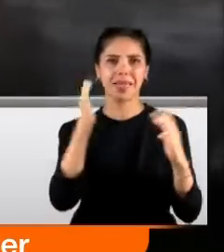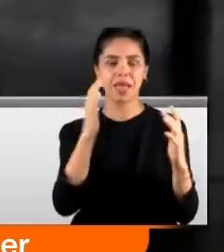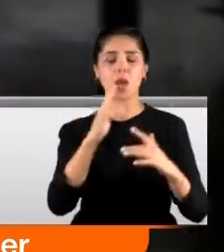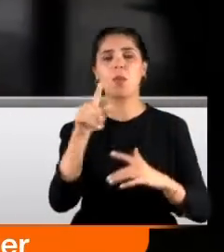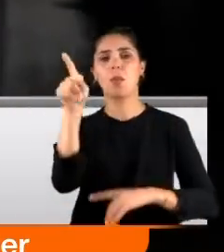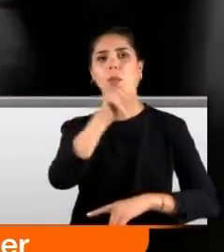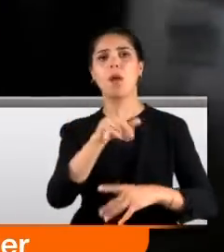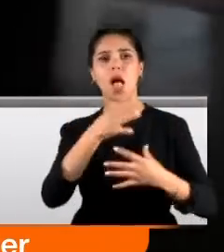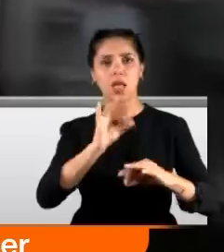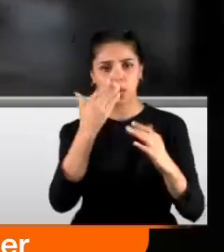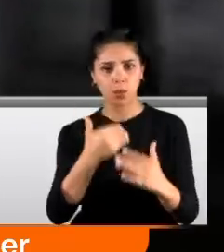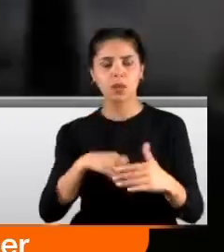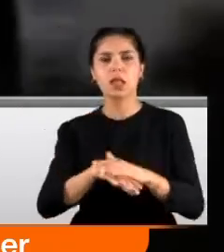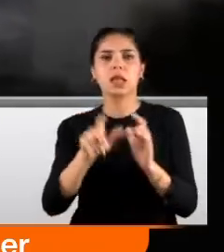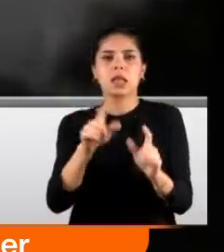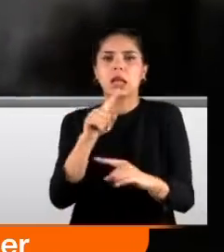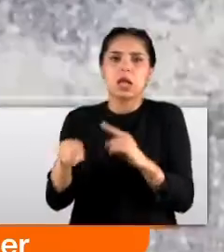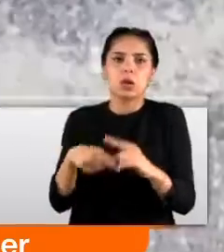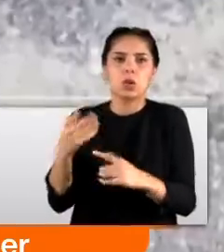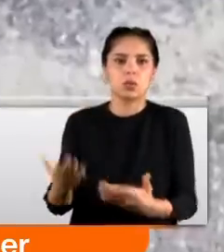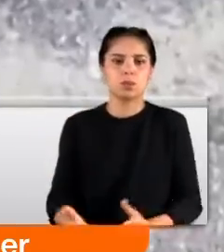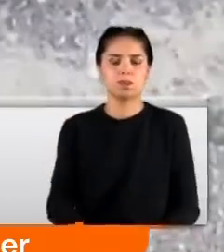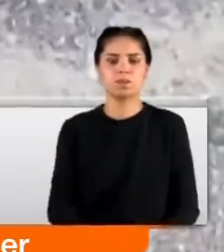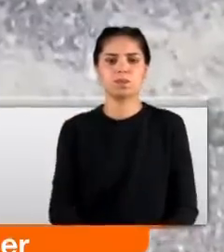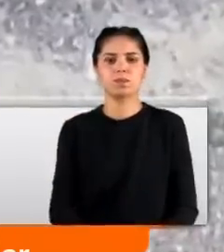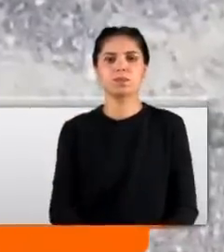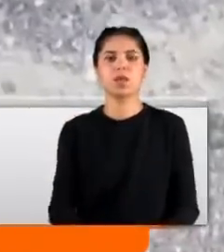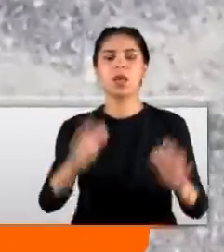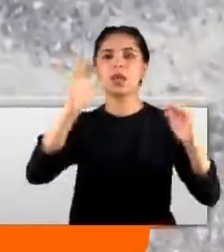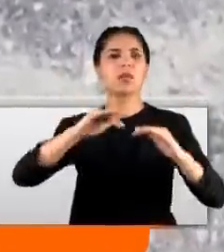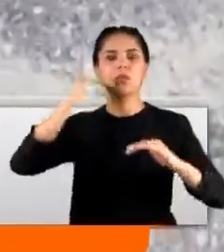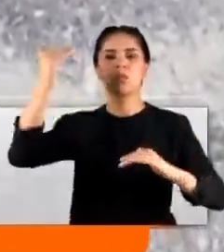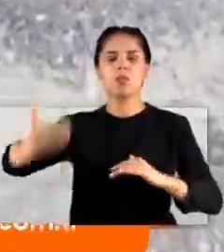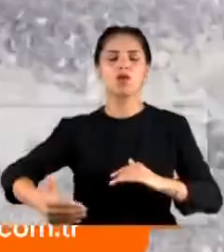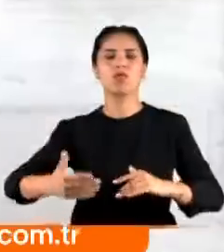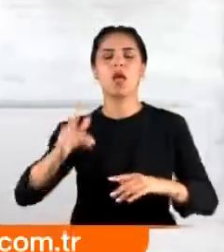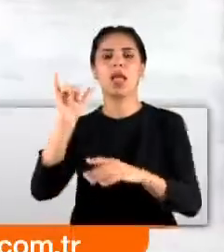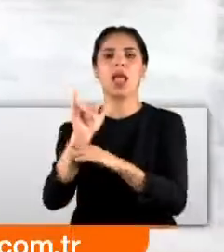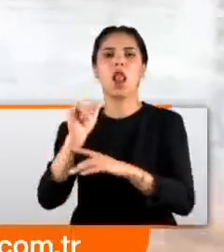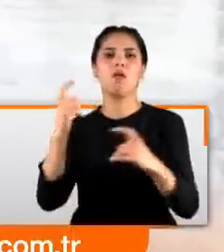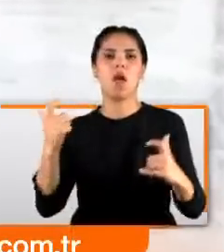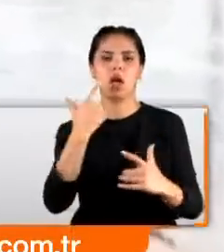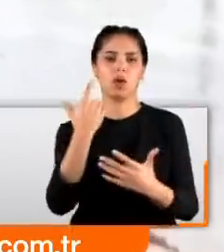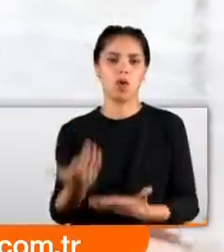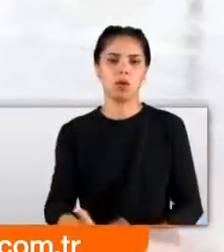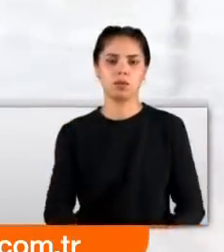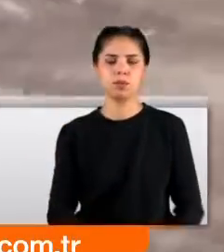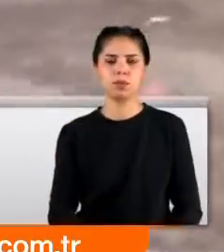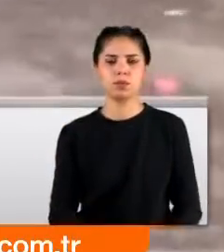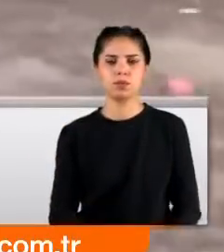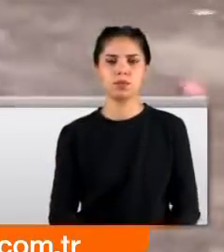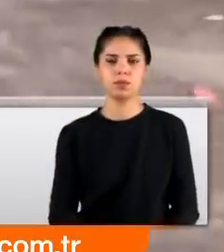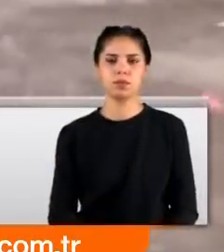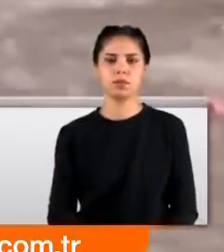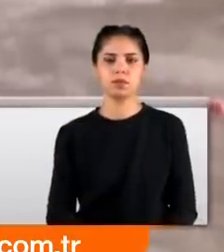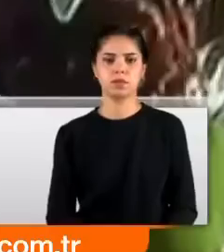hazırlıksız yakalananlar saklanacak yer aradı. Sağanağın vurduğu bir diğer kent ise Yalova'ydı. Gittikçe hızlandı hava yağışı.